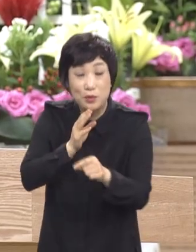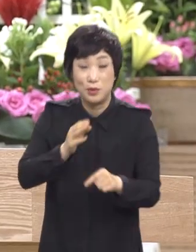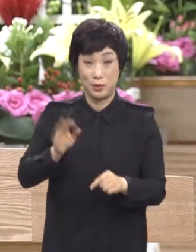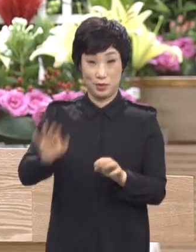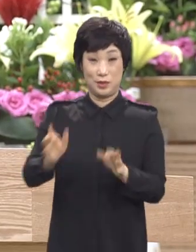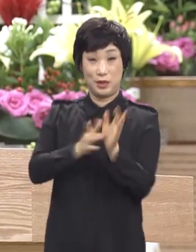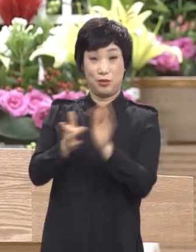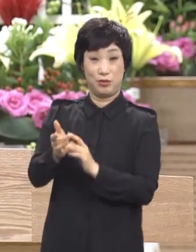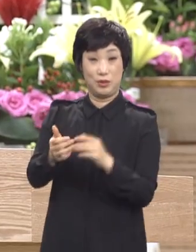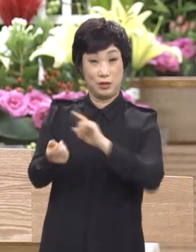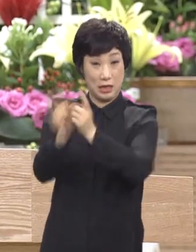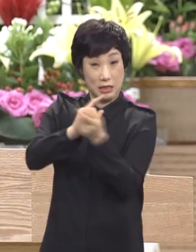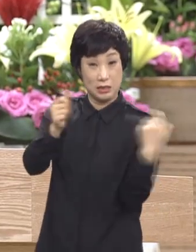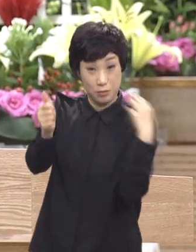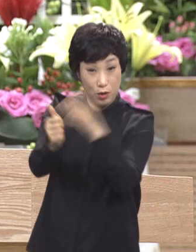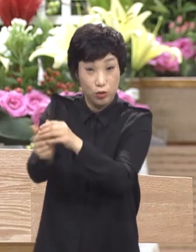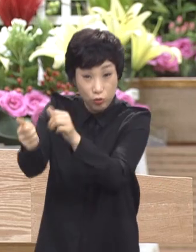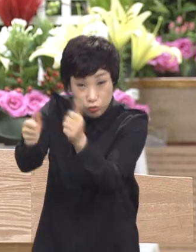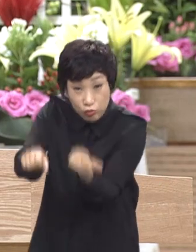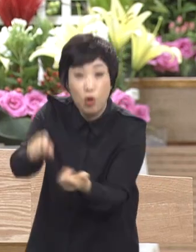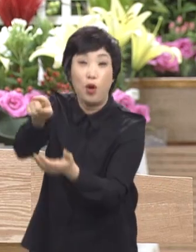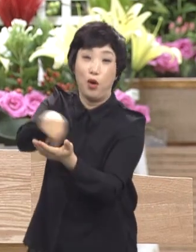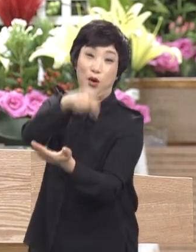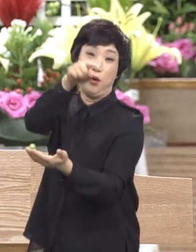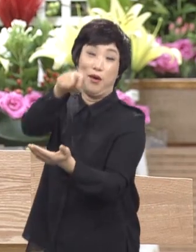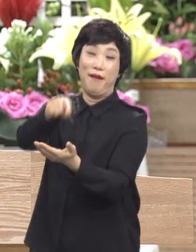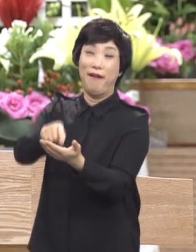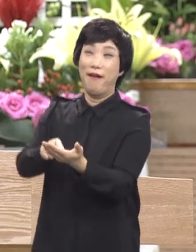내가 짊어지고 죽어서 갚아줄게.